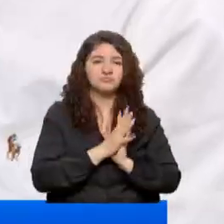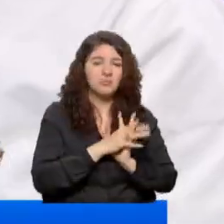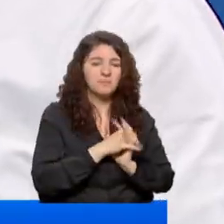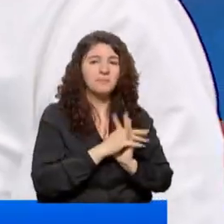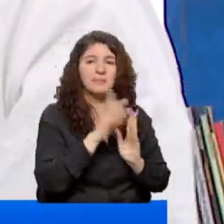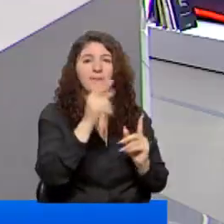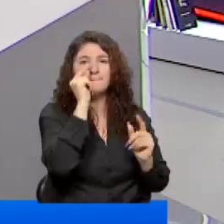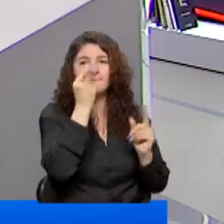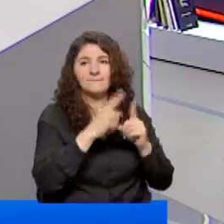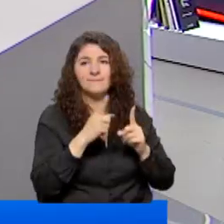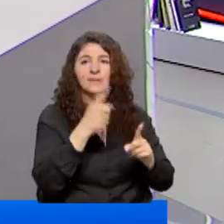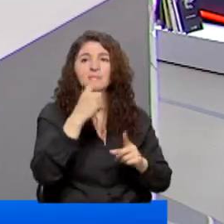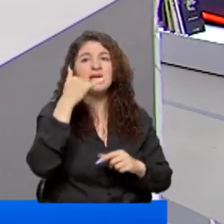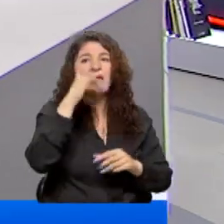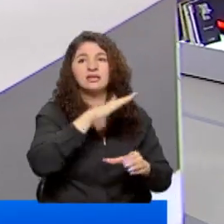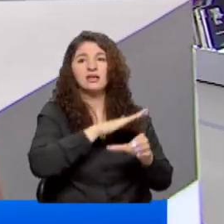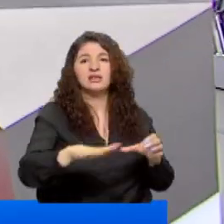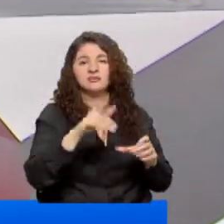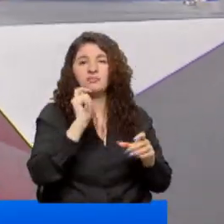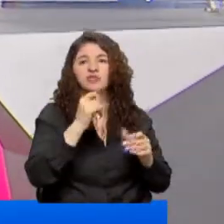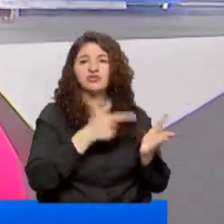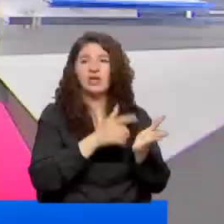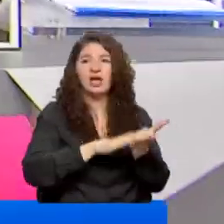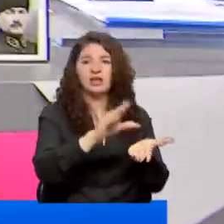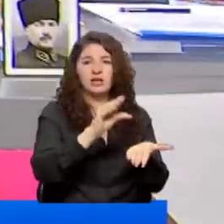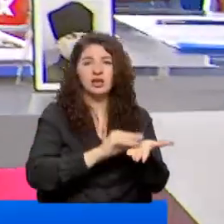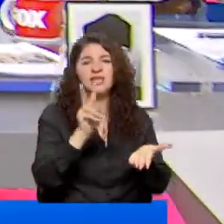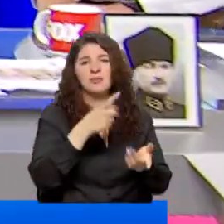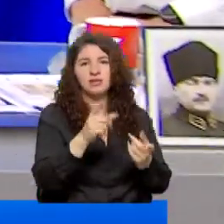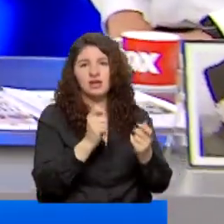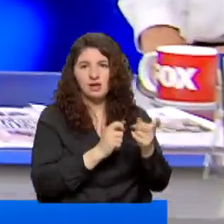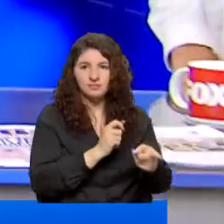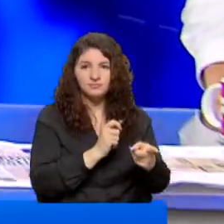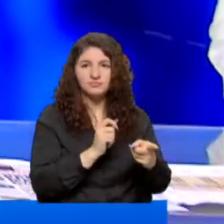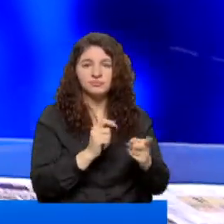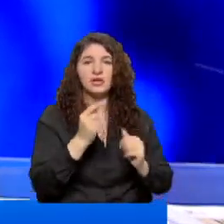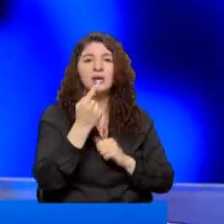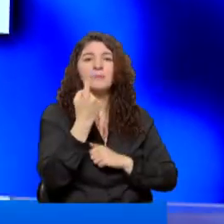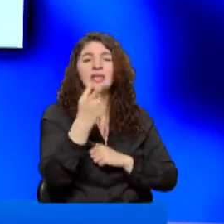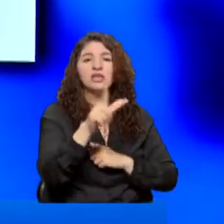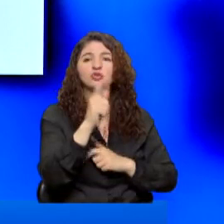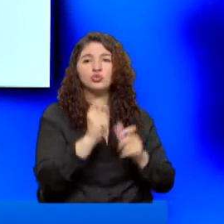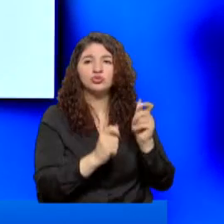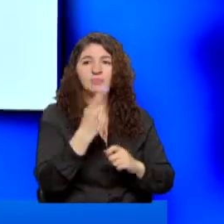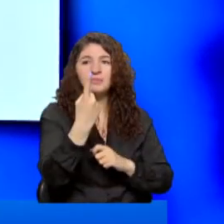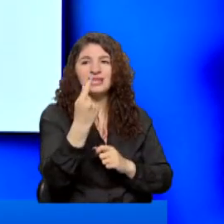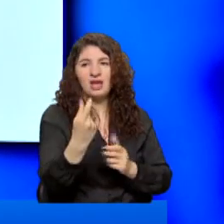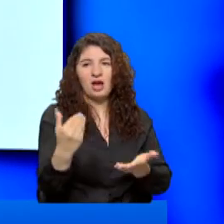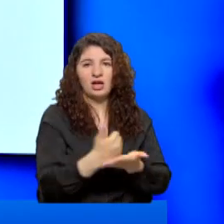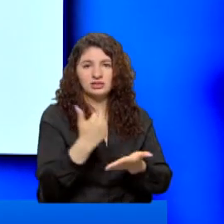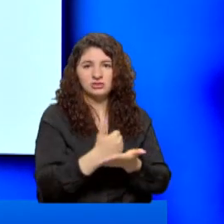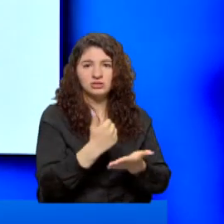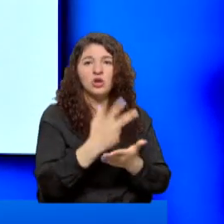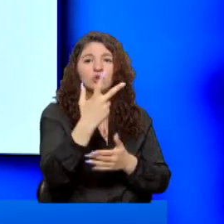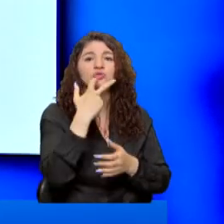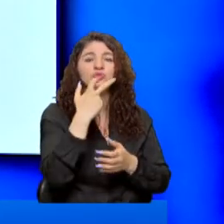basit hesap bir inek kesen çiftçinin eline geçen para 20 bin lira 11 litre sütten 1 lira